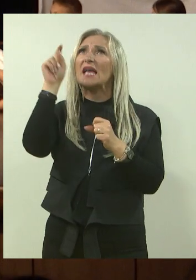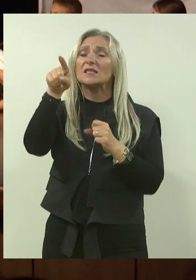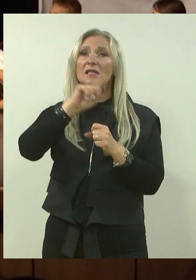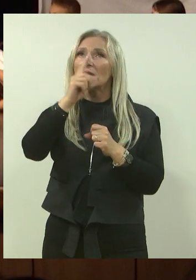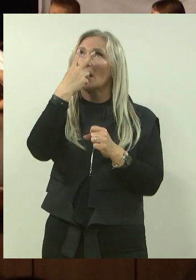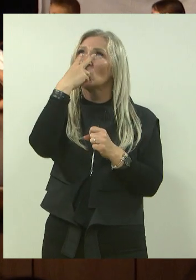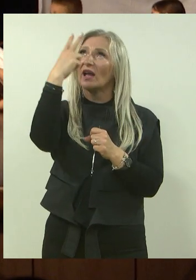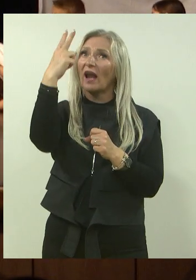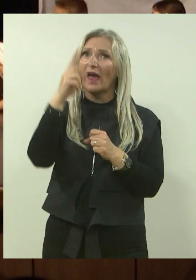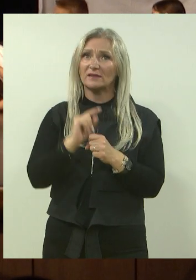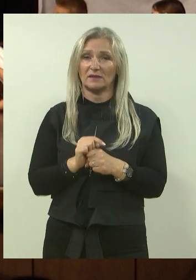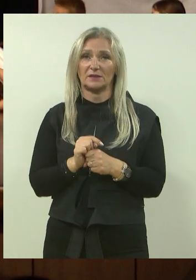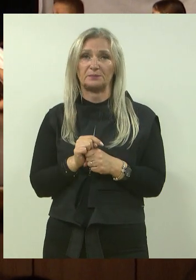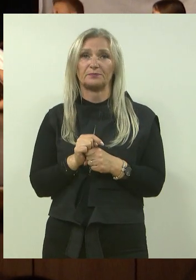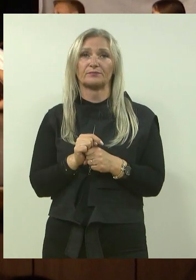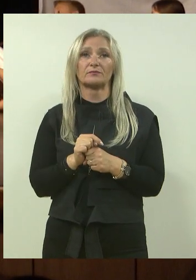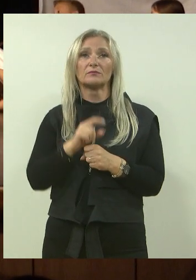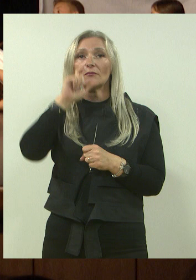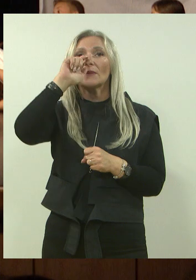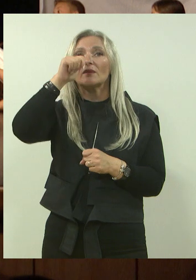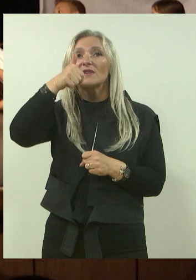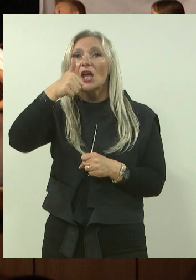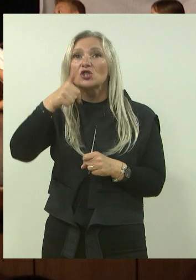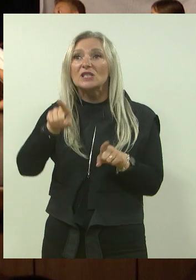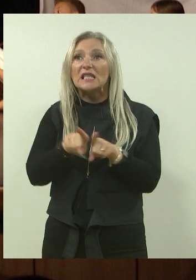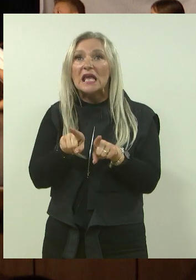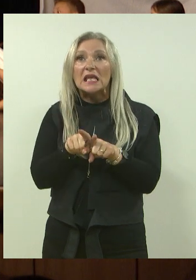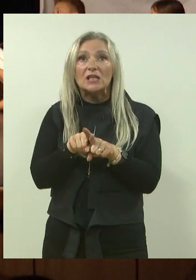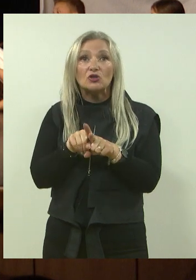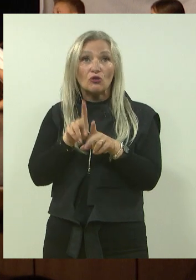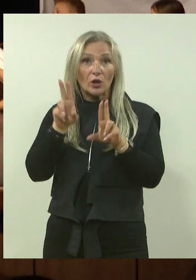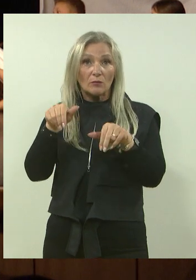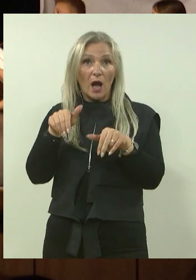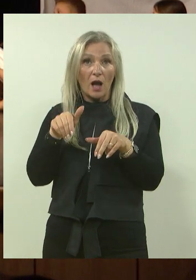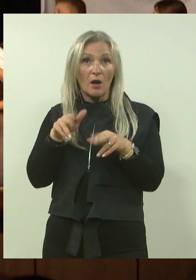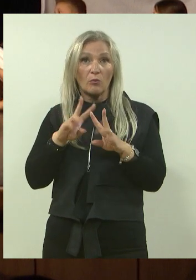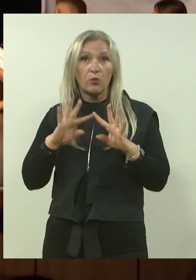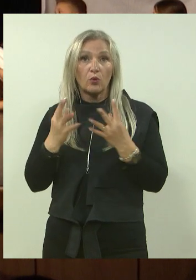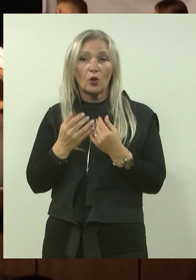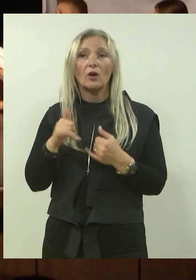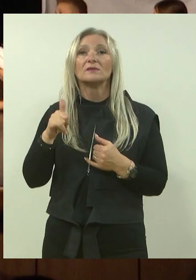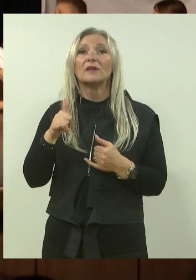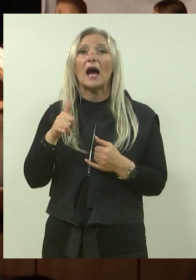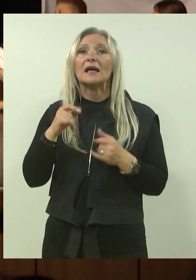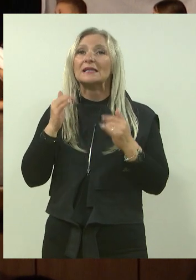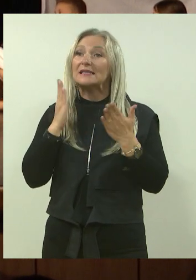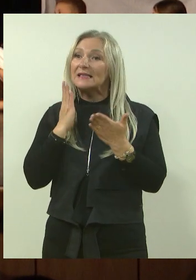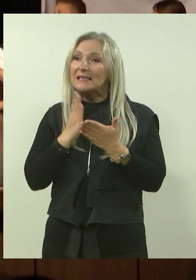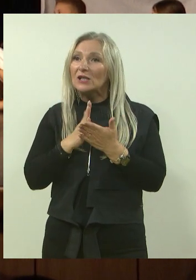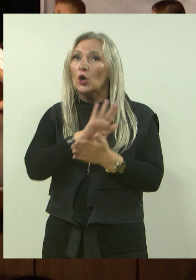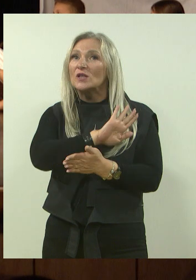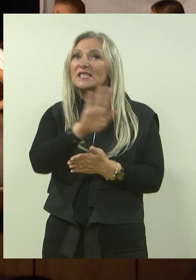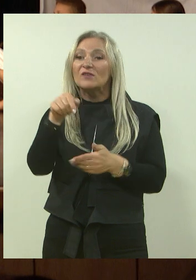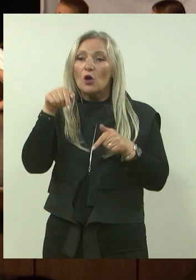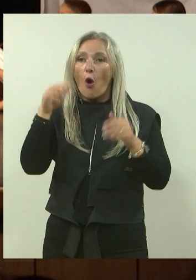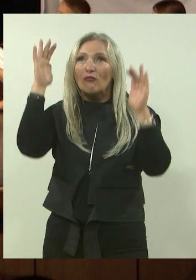i pesjanike. I veštice ovo noć svoje najveći sabor imaju. Je, zato budu svi ovo noć svojim hižama zaprte.